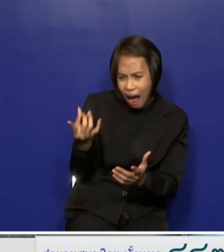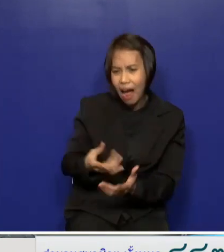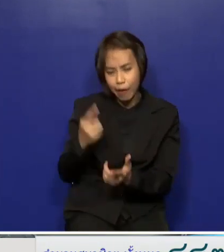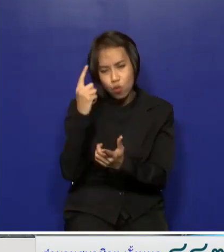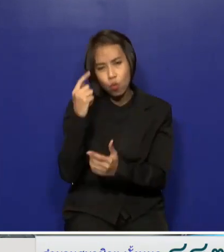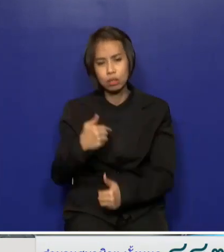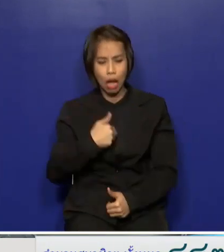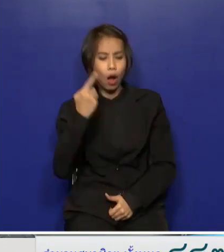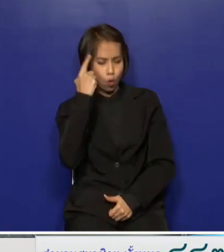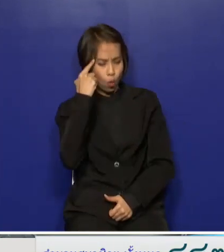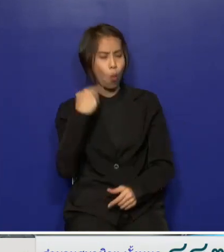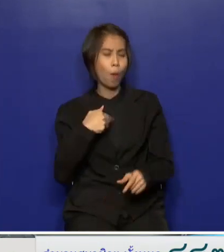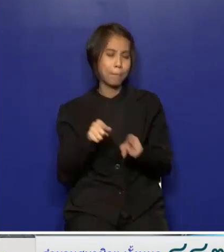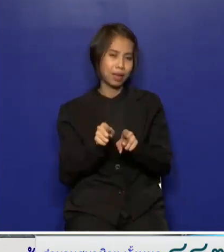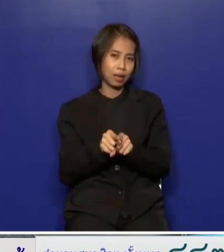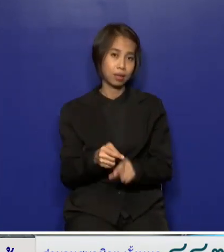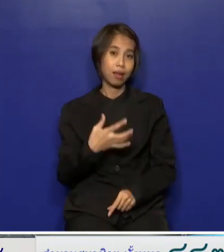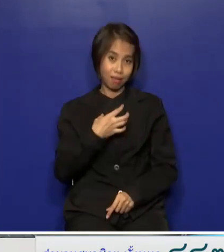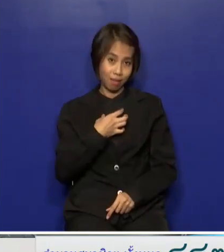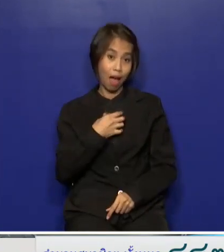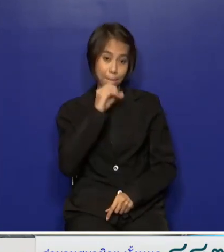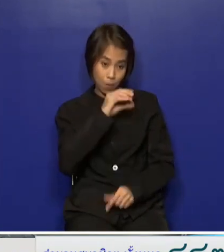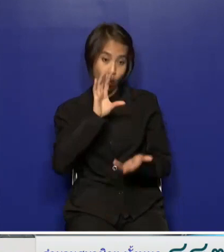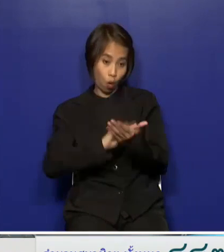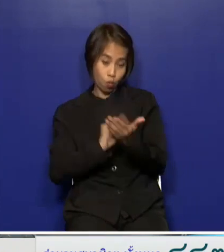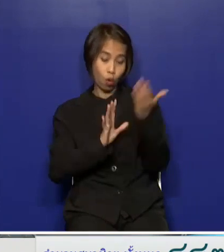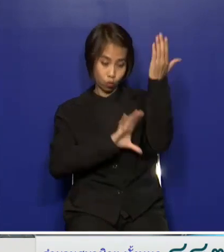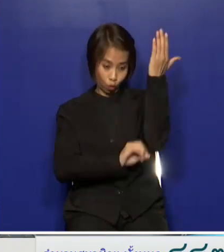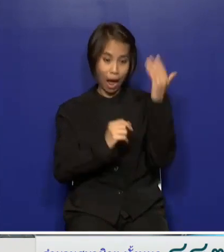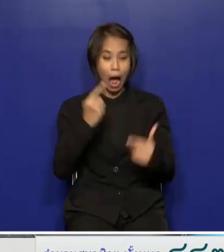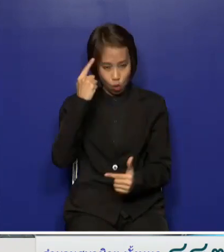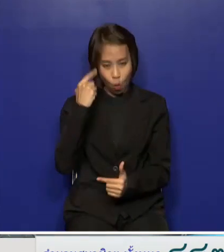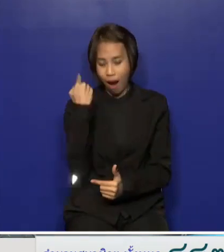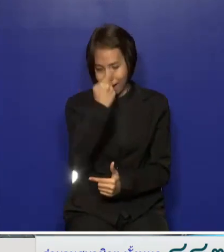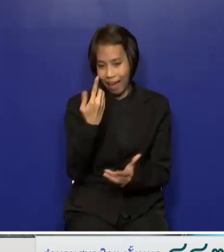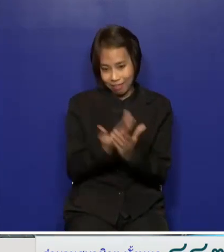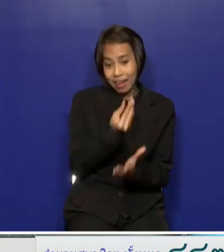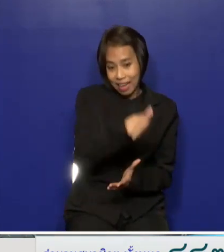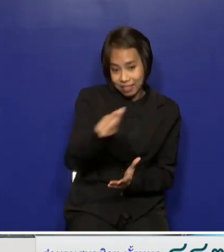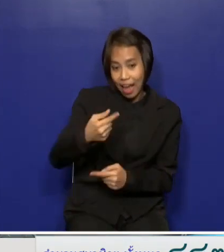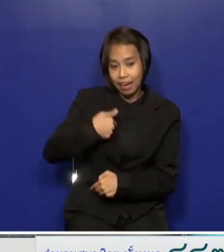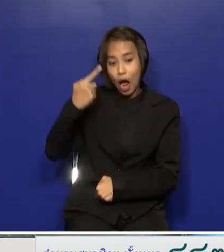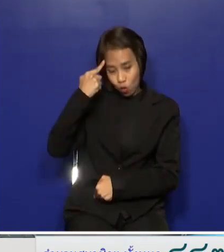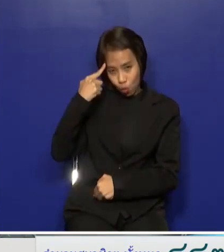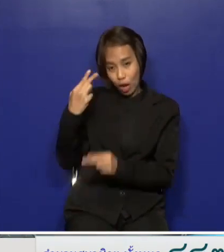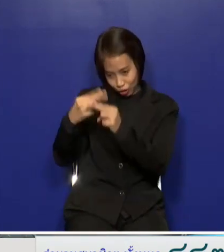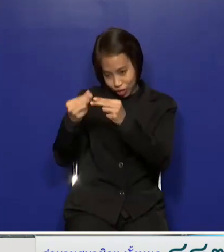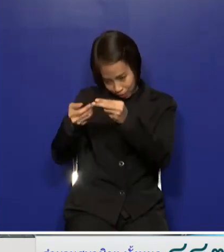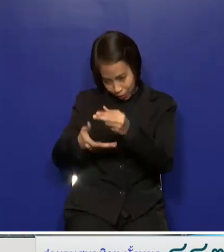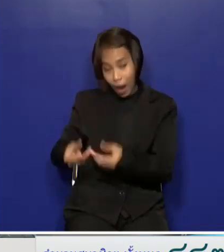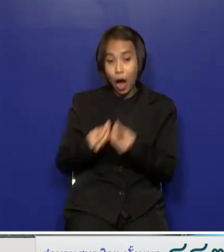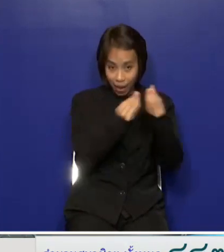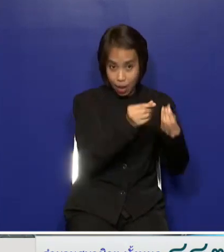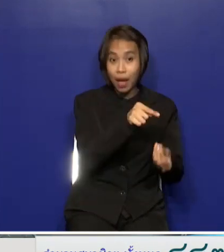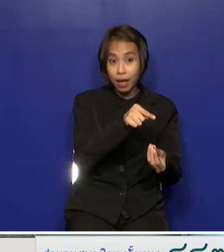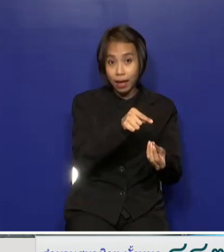ผมเหนยรเลยผมจะแหคอมูลขจ supportsงขาว่ใเป็คน Rogatfr.oนการเลตงครั้หน้าเดยผมจะเจไปให้หอให้กอรตอก